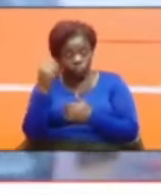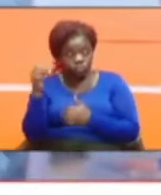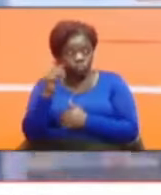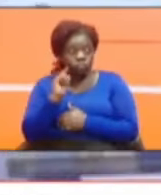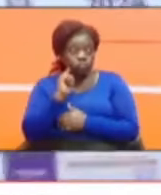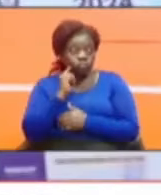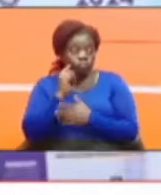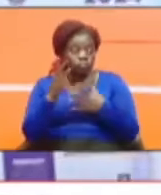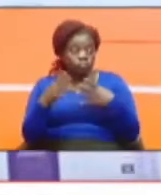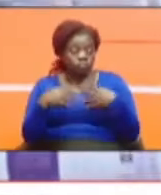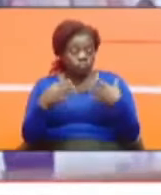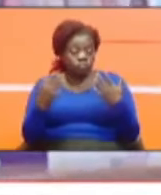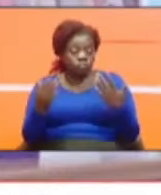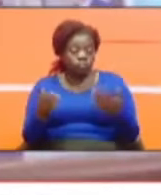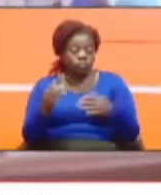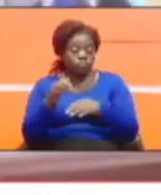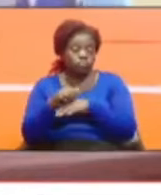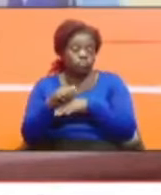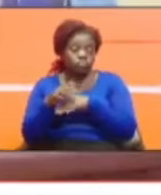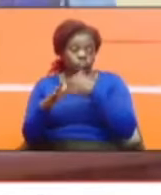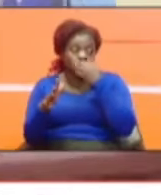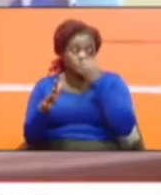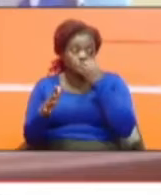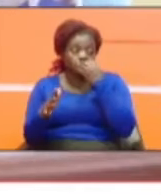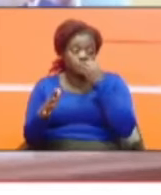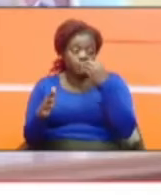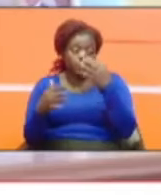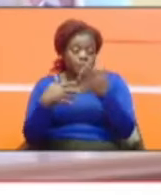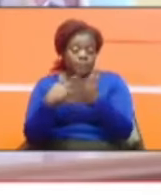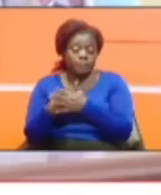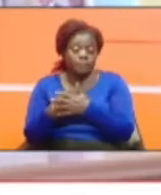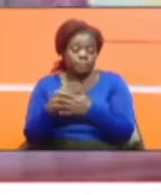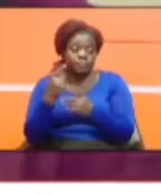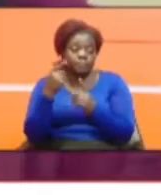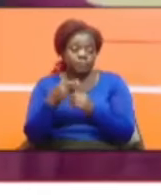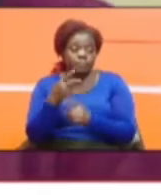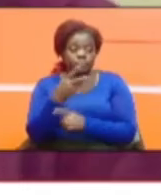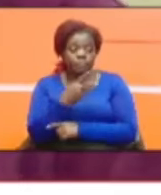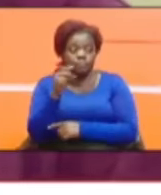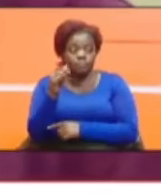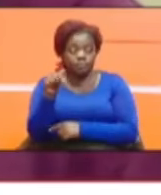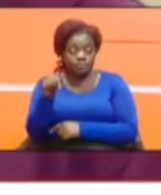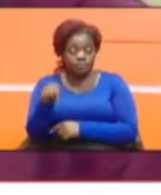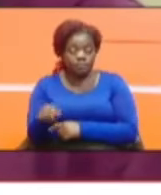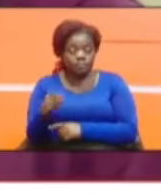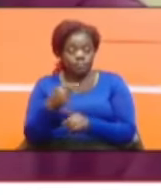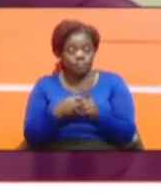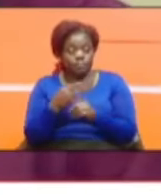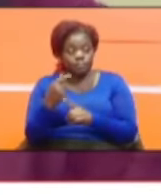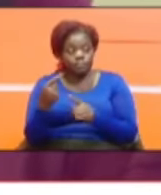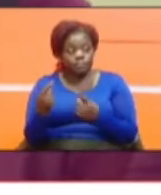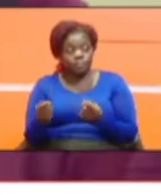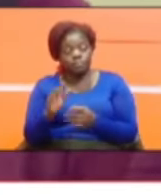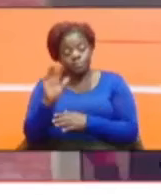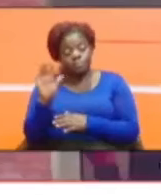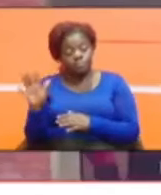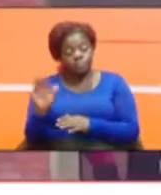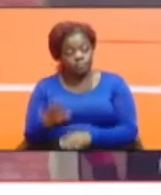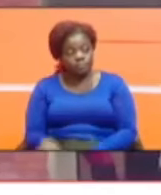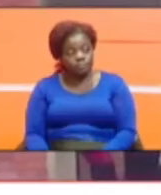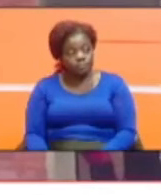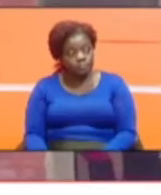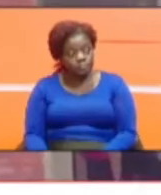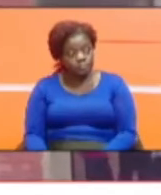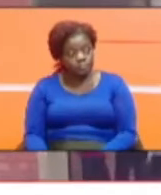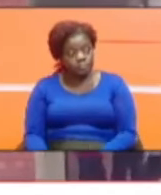empigi tabakkiriza kwewozaako n'abasindika mu kkomera okutuusa nga 2007 omwezi guno ne banaakomezebwawo.